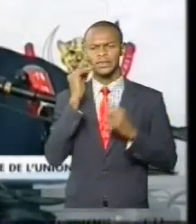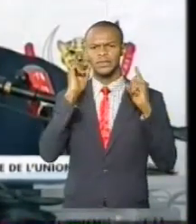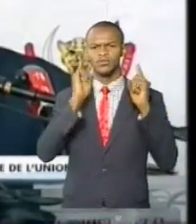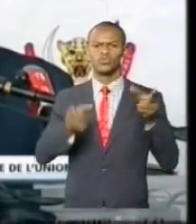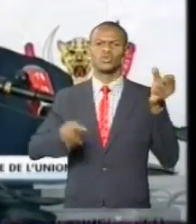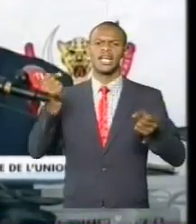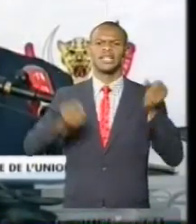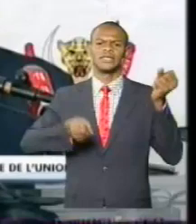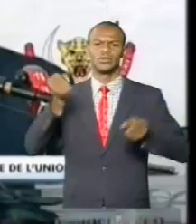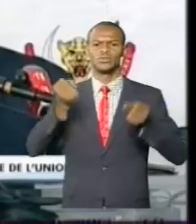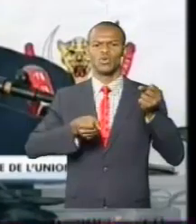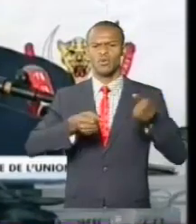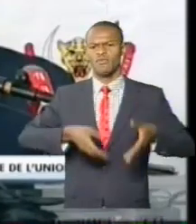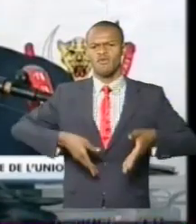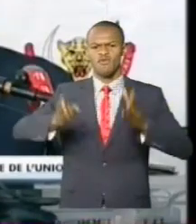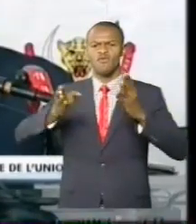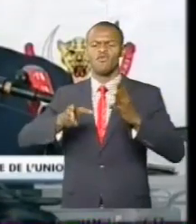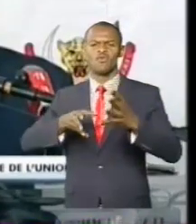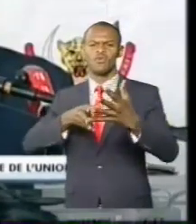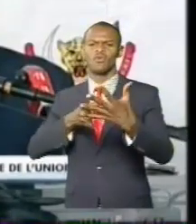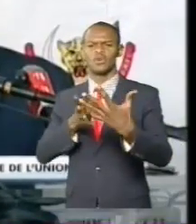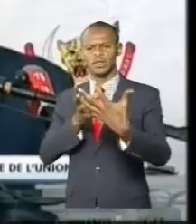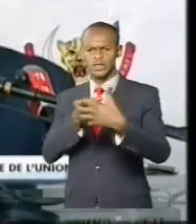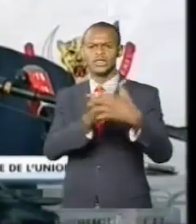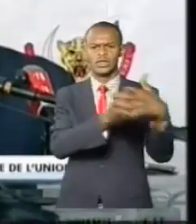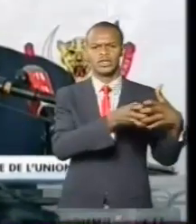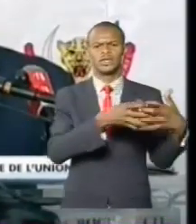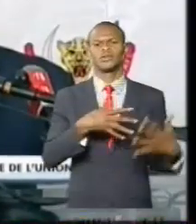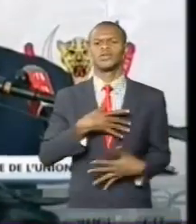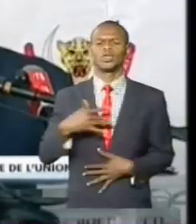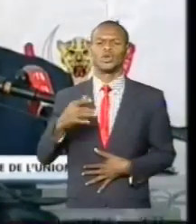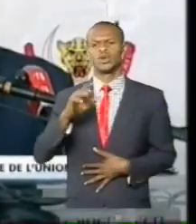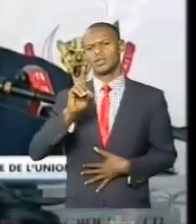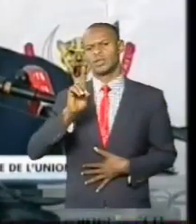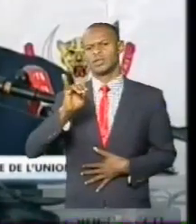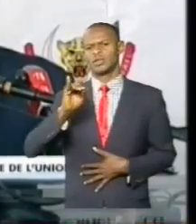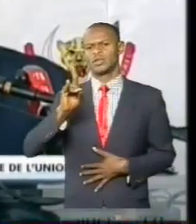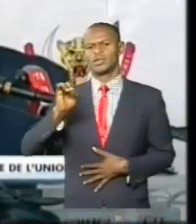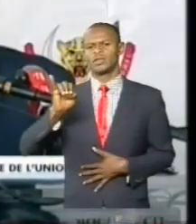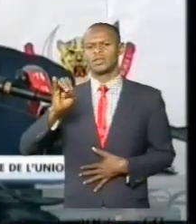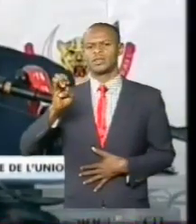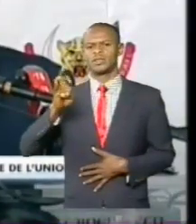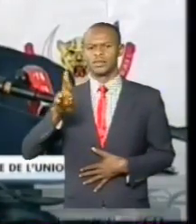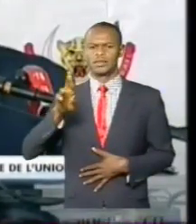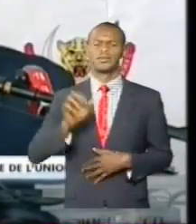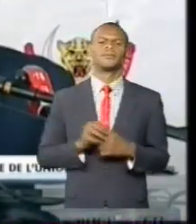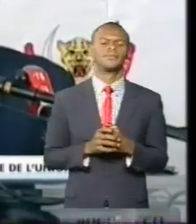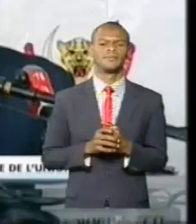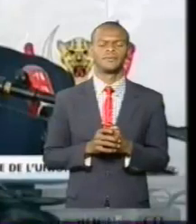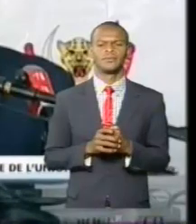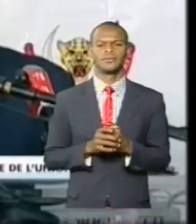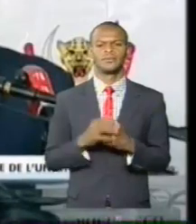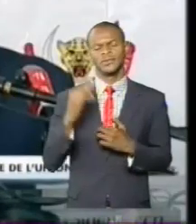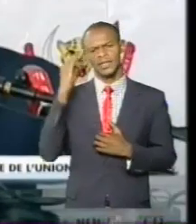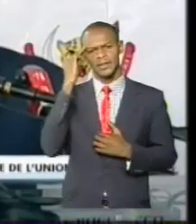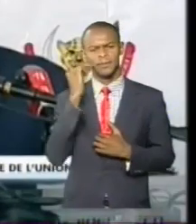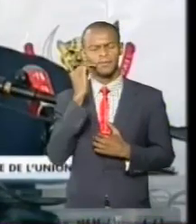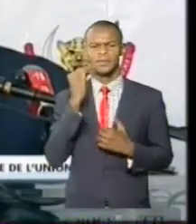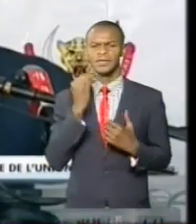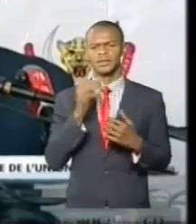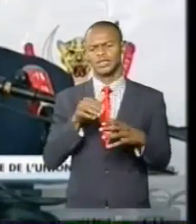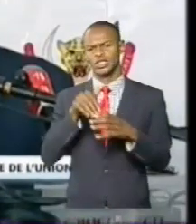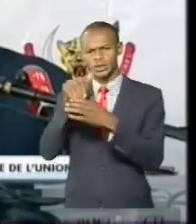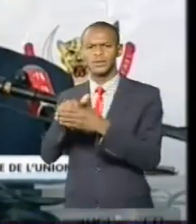de Communication, M. Didier Mazengu Mukanzu. Ministre de l'Agriculture,